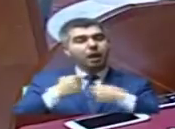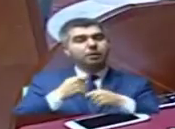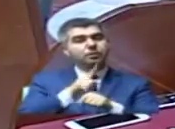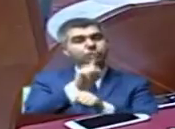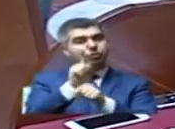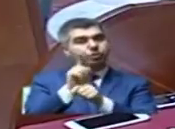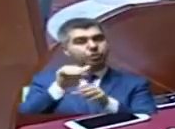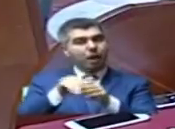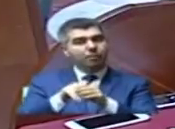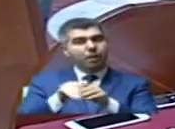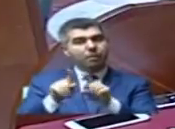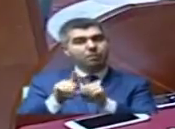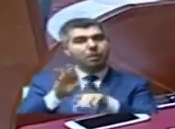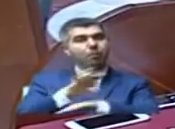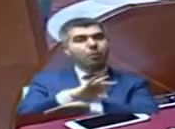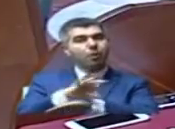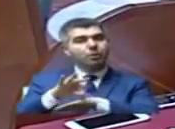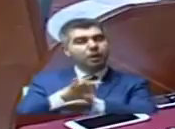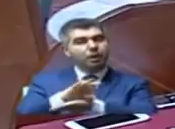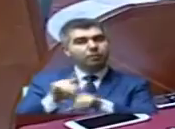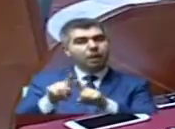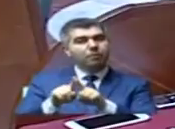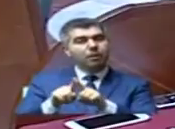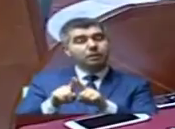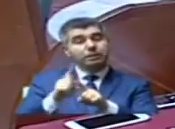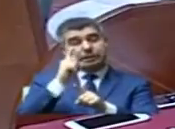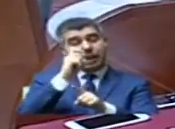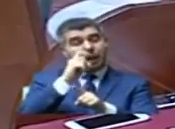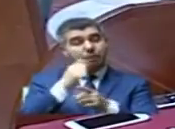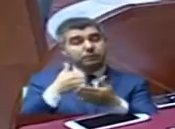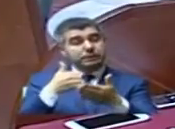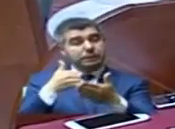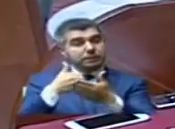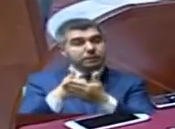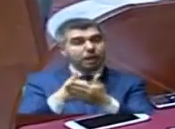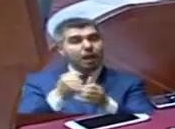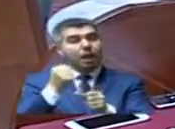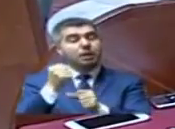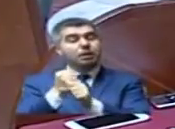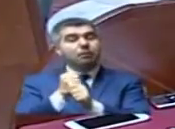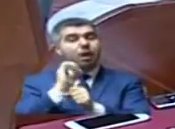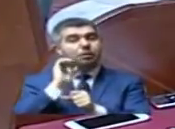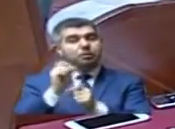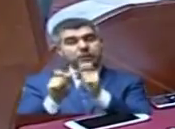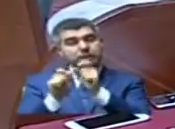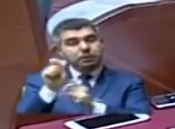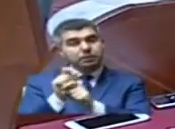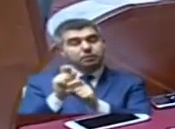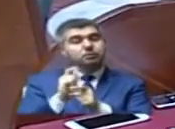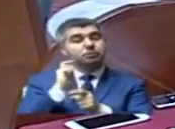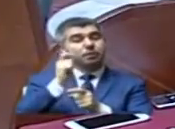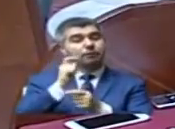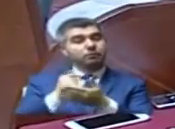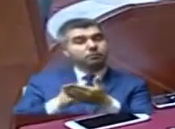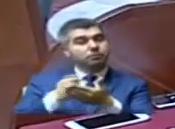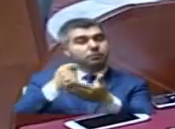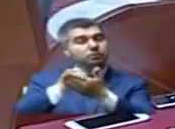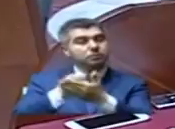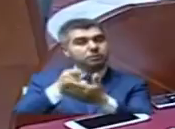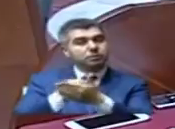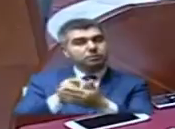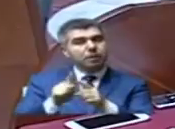على تأمين موظفي الجماعات الترابية عن حوادث الشغل برسم ميزانية سنة 2019. ومن جهة أخرى سيتم العمل على